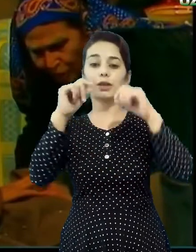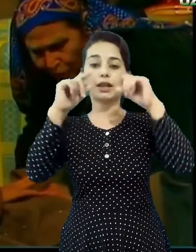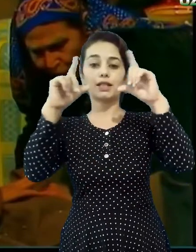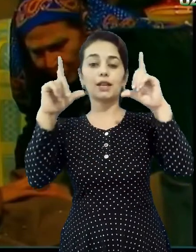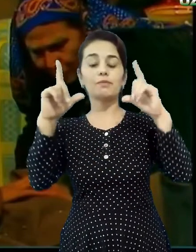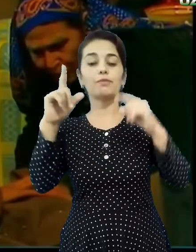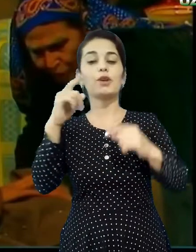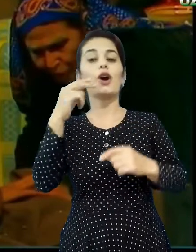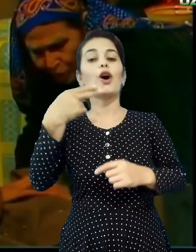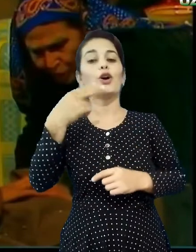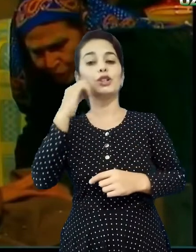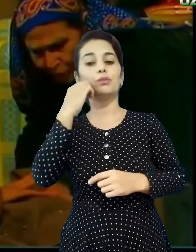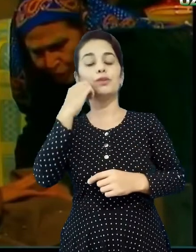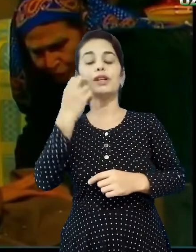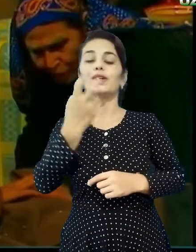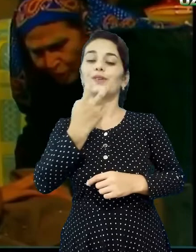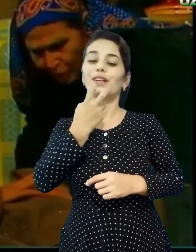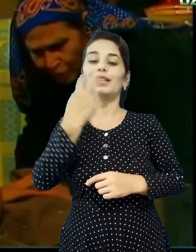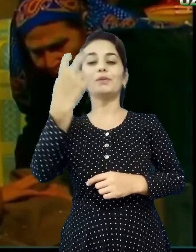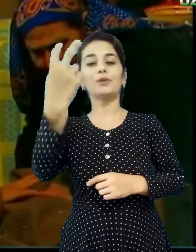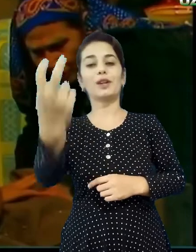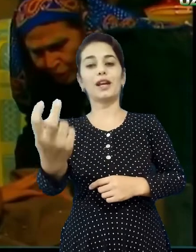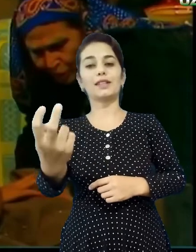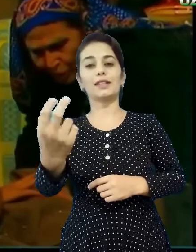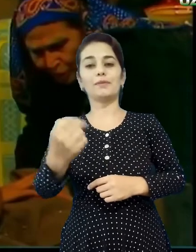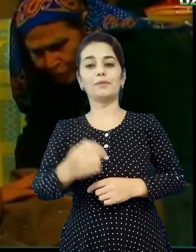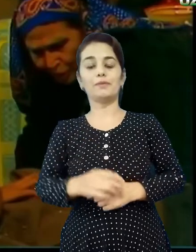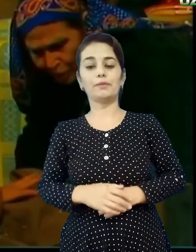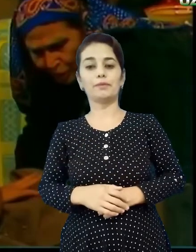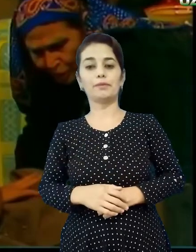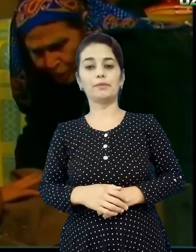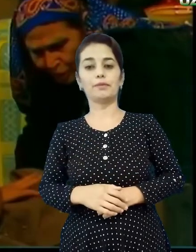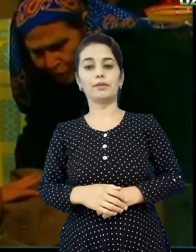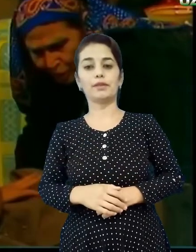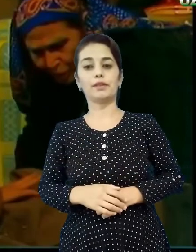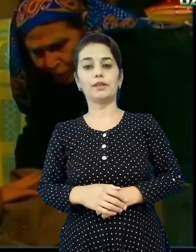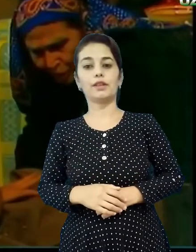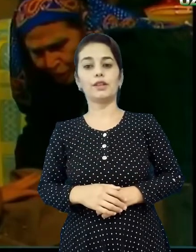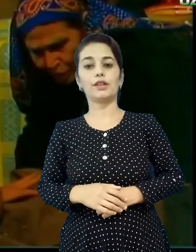Ko'zlarimni ochib qarasam, hoji buva kulib turardi.